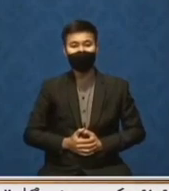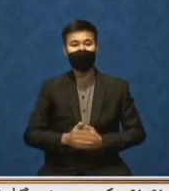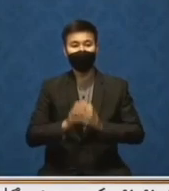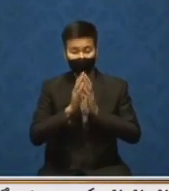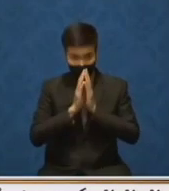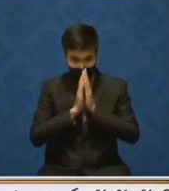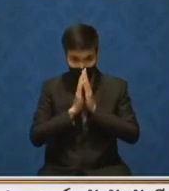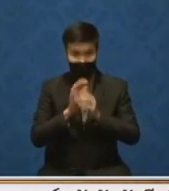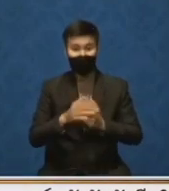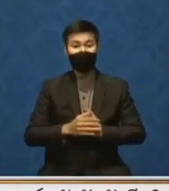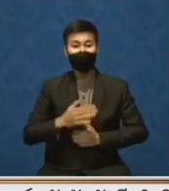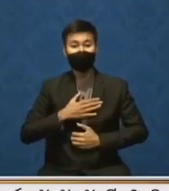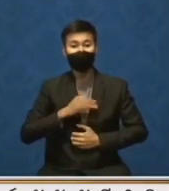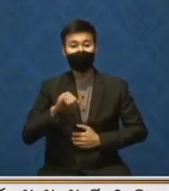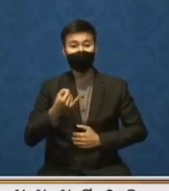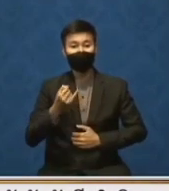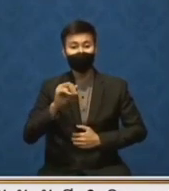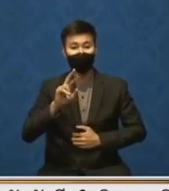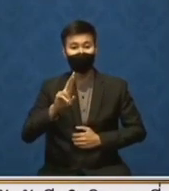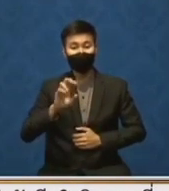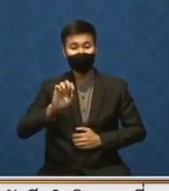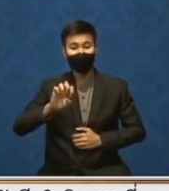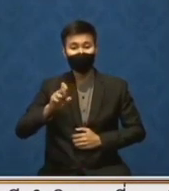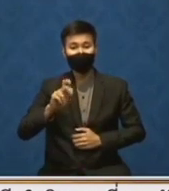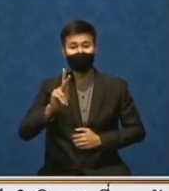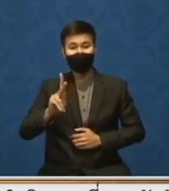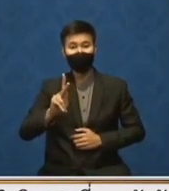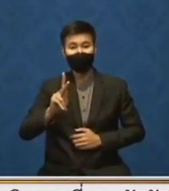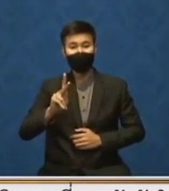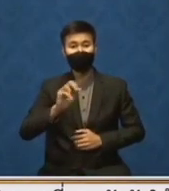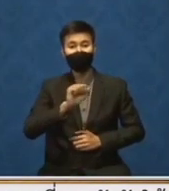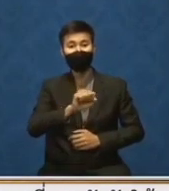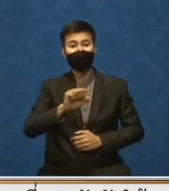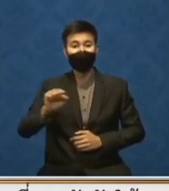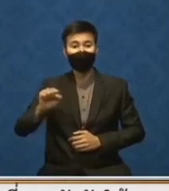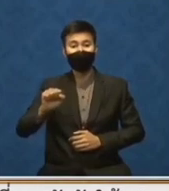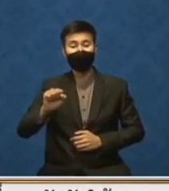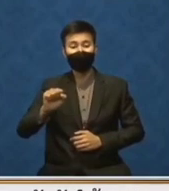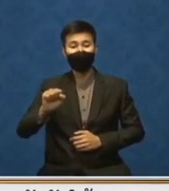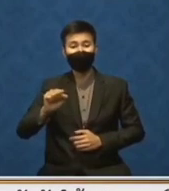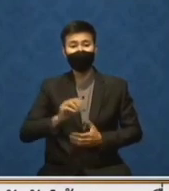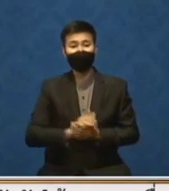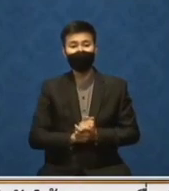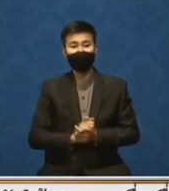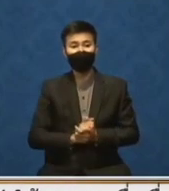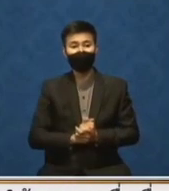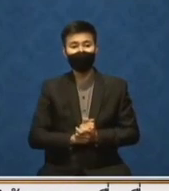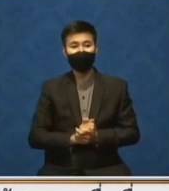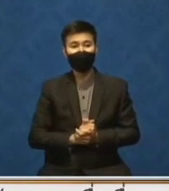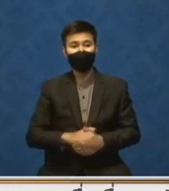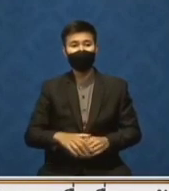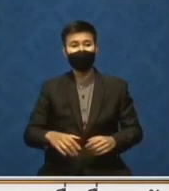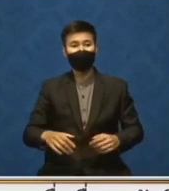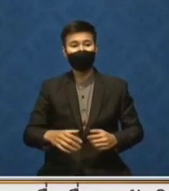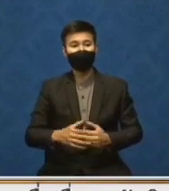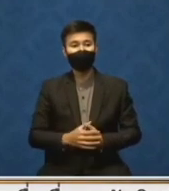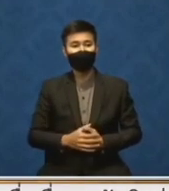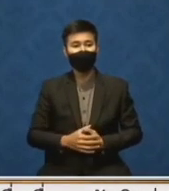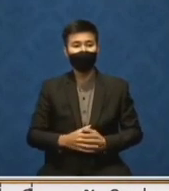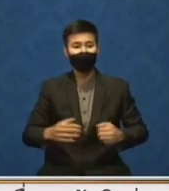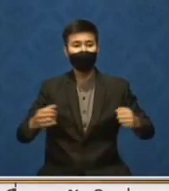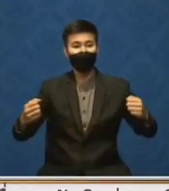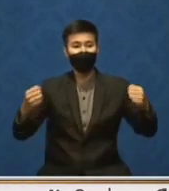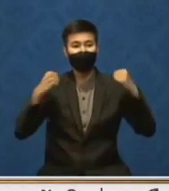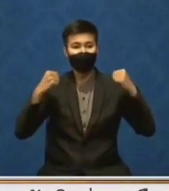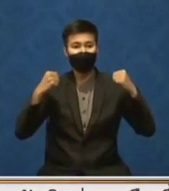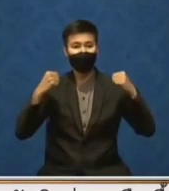ที่เคารพผมจะเรื่องสีอ่อนสมาชิกสภาผู้แทนราษฎรจังหวัดจันทบุรีเขต 2พรรคพลังท้องถิ่นไทขออนุญาต